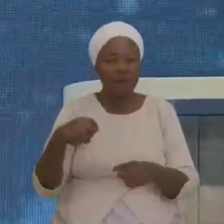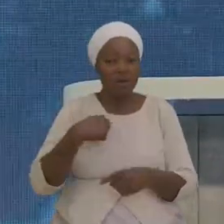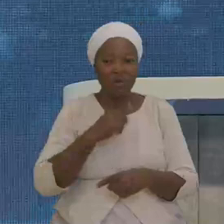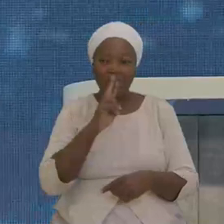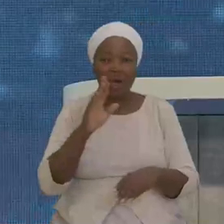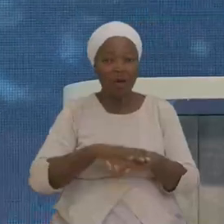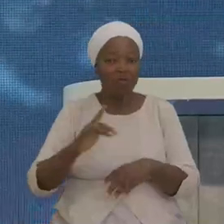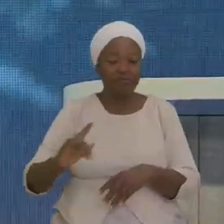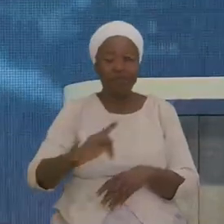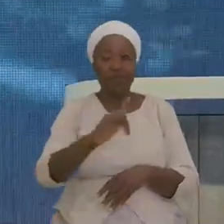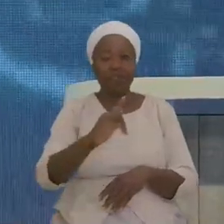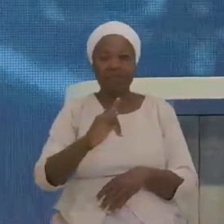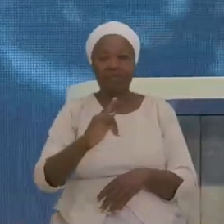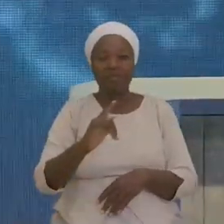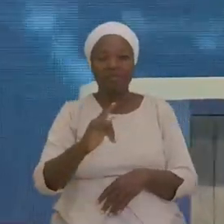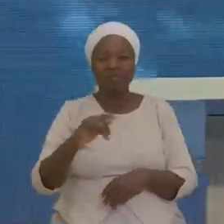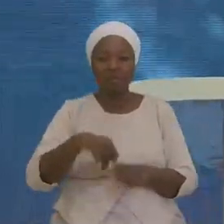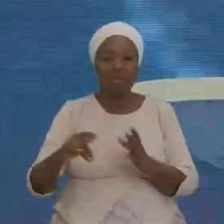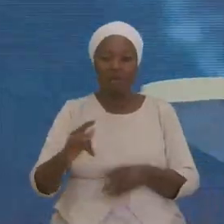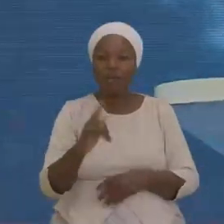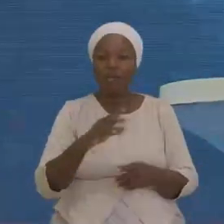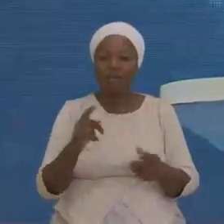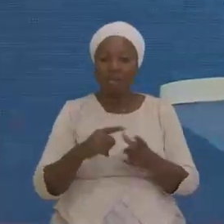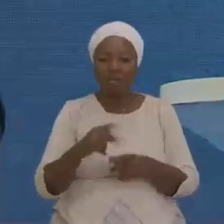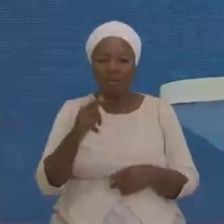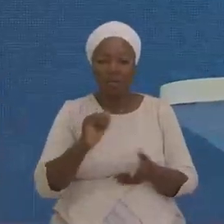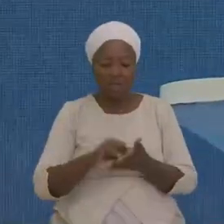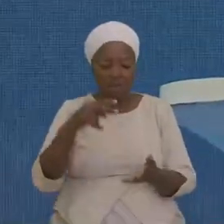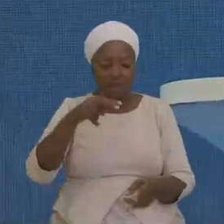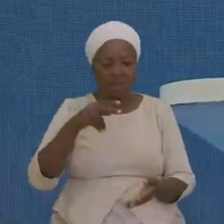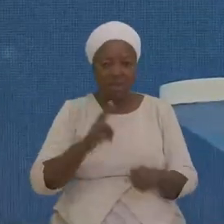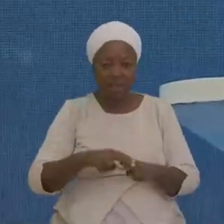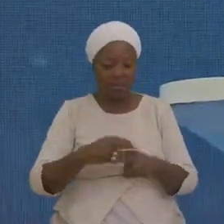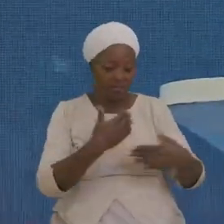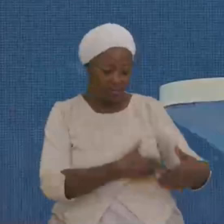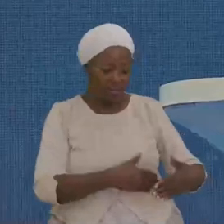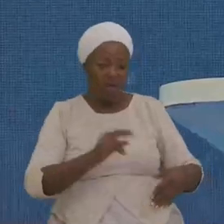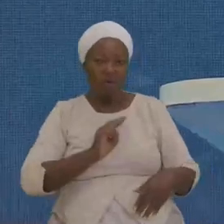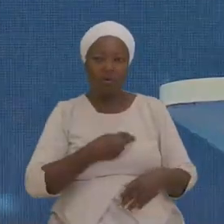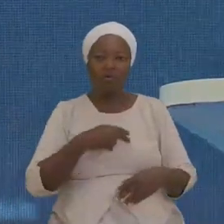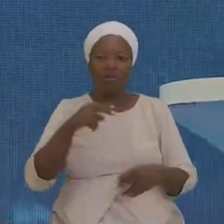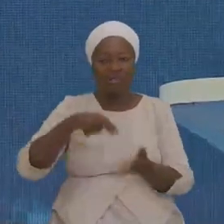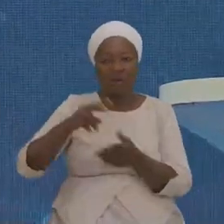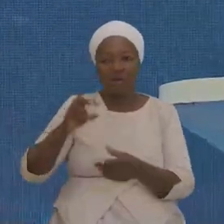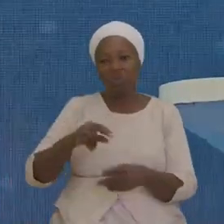Quand nous sommes dans un avion, la personne qui est à côté de nous peut se lever ou s'asseoir.